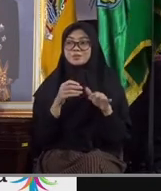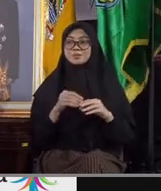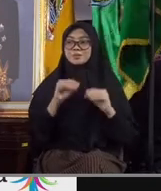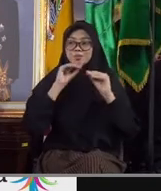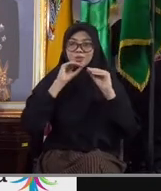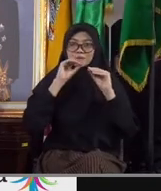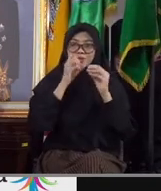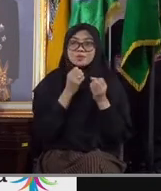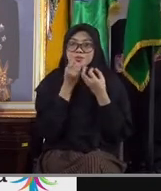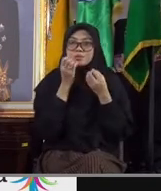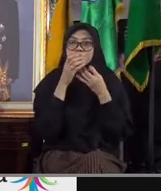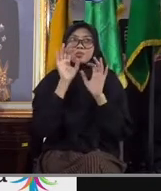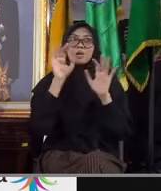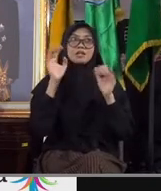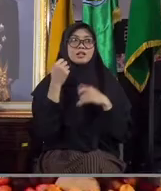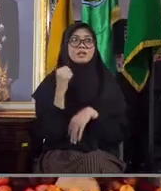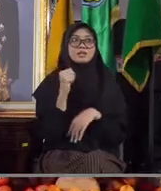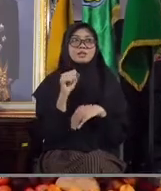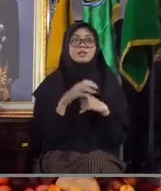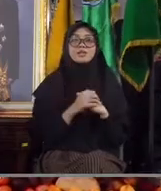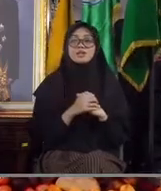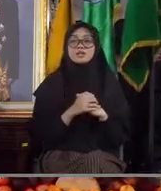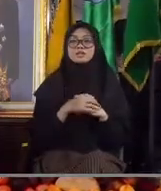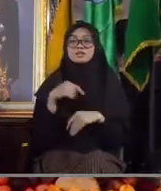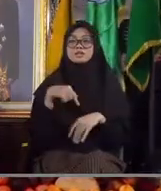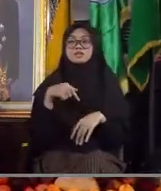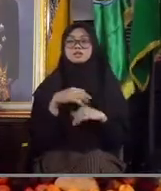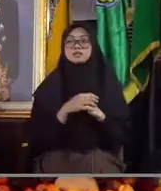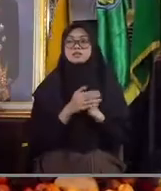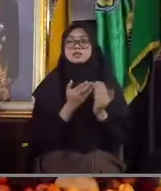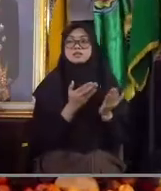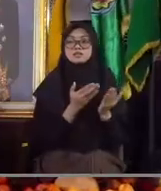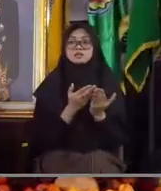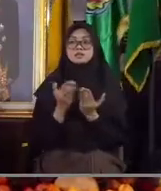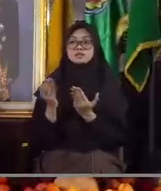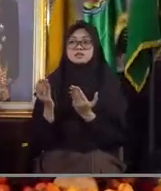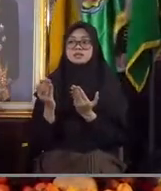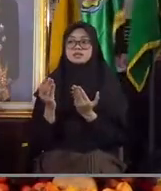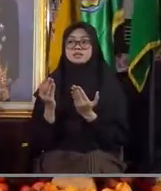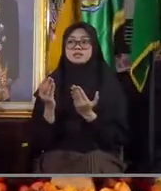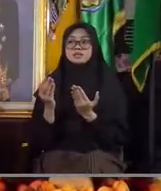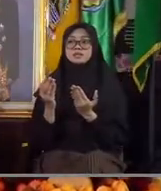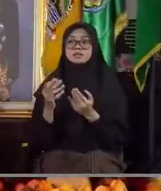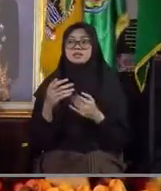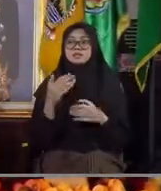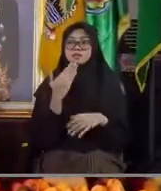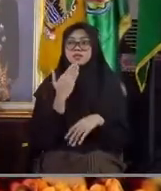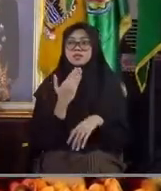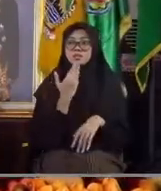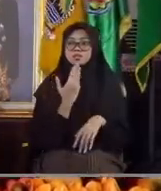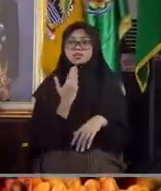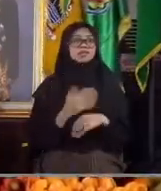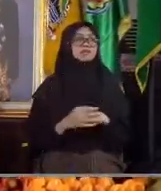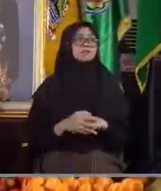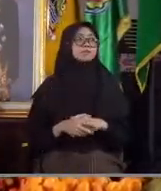saya sampaikan. Saya kembalikan kepada MC. Terima kasih